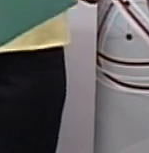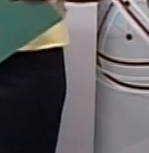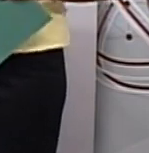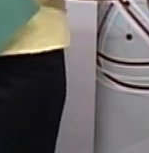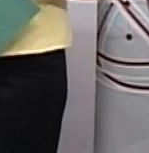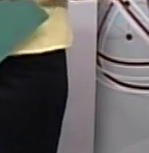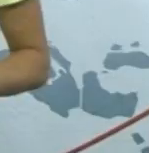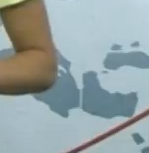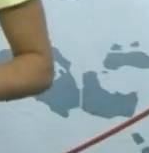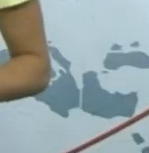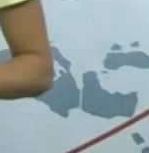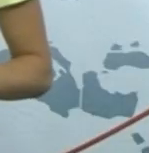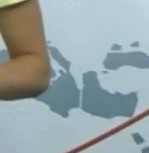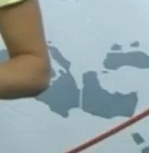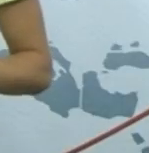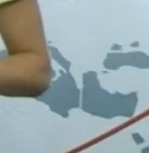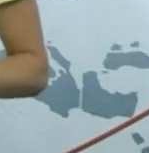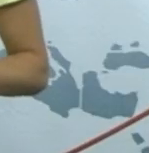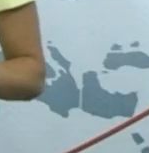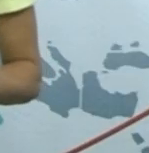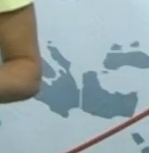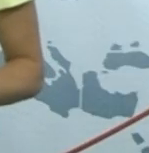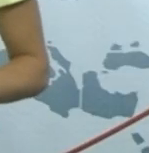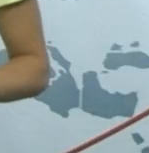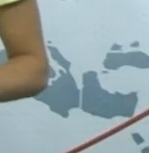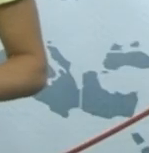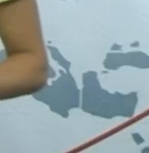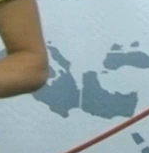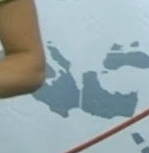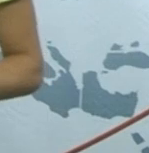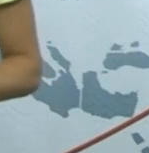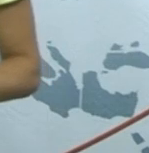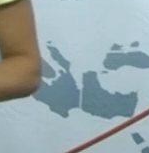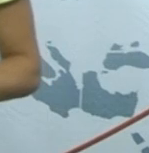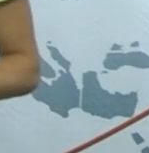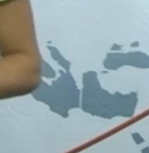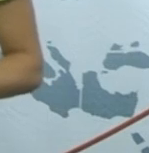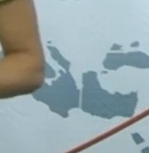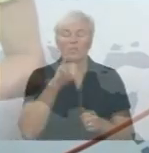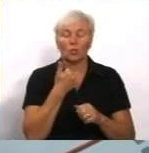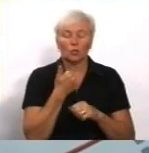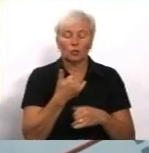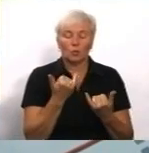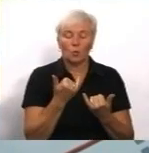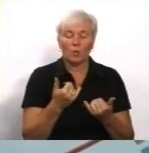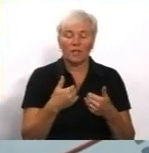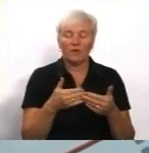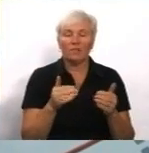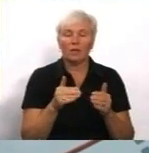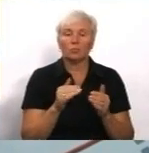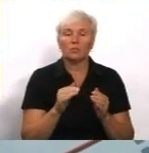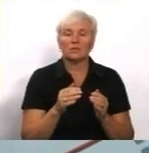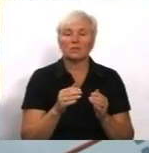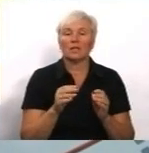Ми вітання усім, хто цієї пори долучився до прямого етеру на UA Вінниця. Сьогодні черговий випуск проекту «Звіти наживо»,